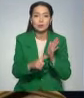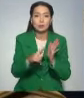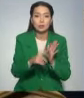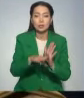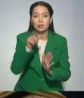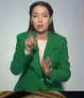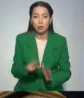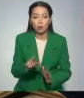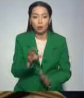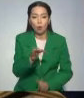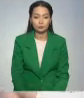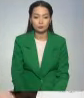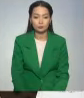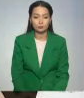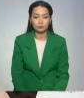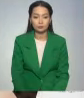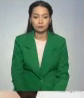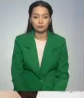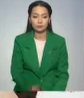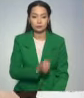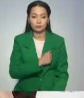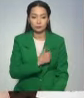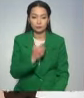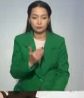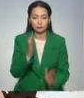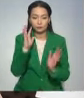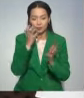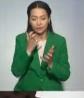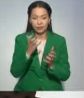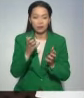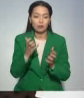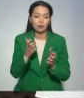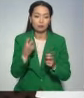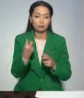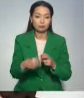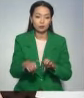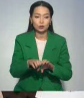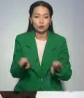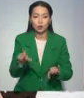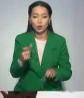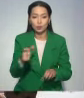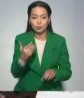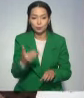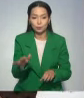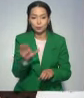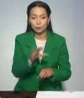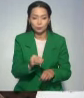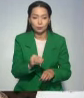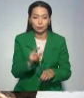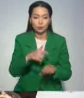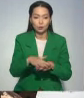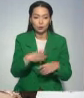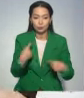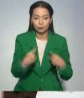оба маслята К сожалению мы столкнулись серьезной аварии на теплосетях в городе Экибастуз которая привела к тому что часть жителей